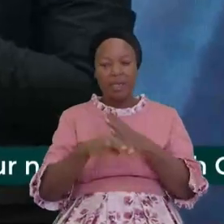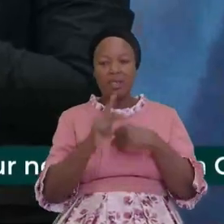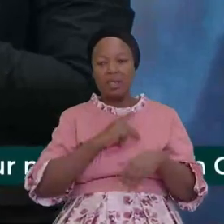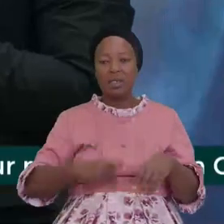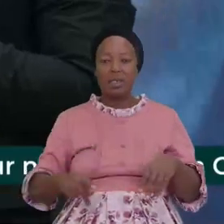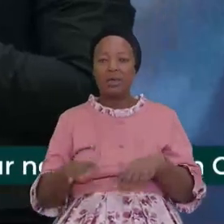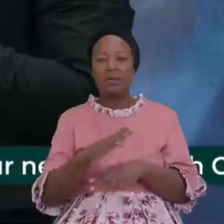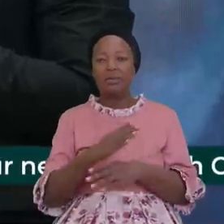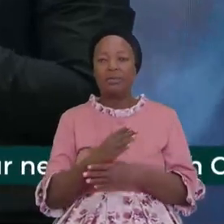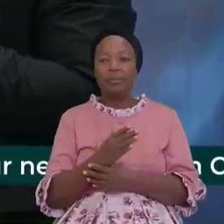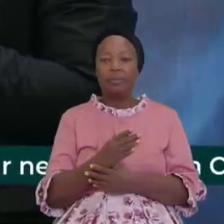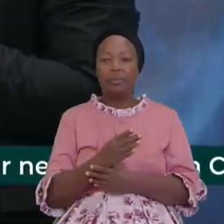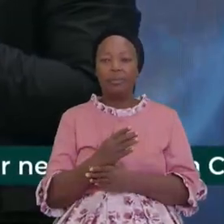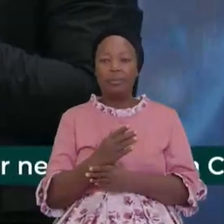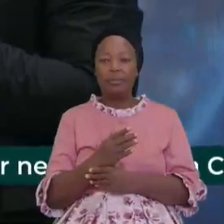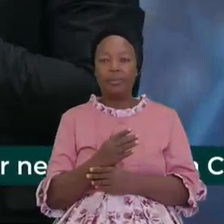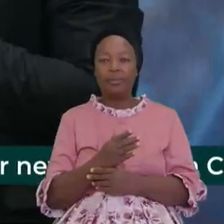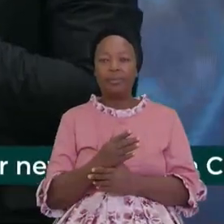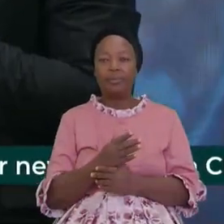also abide in the kingdom.